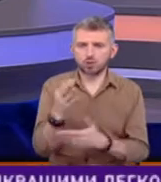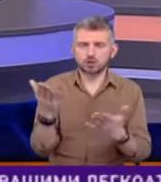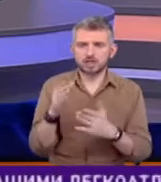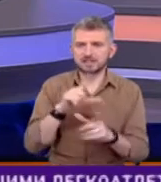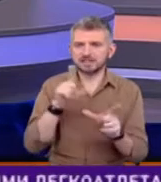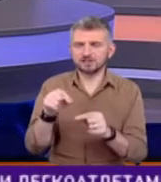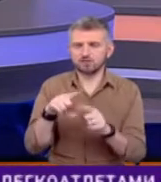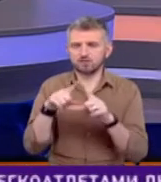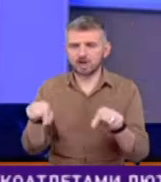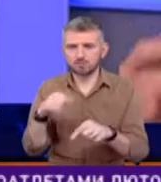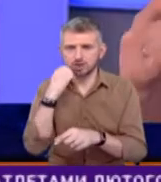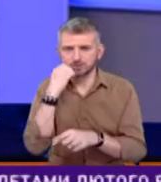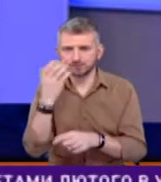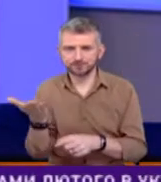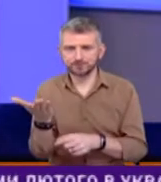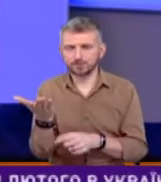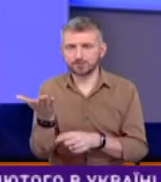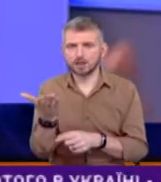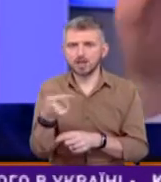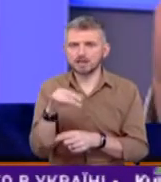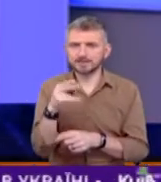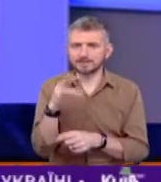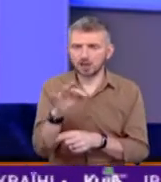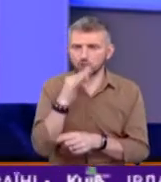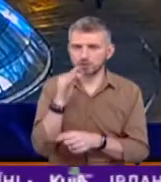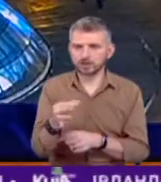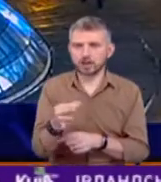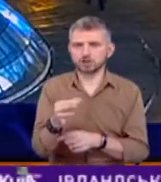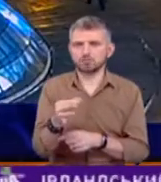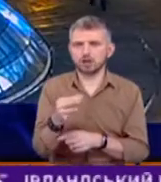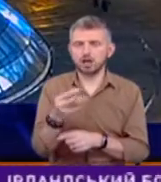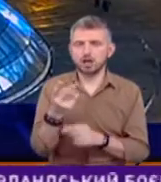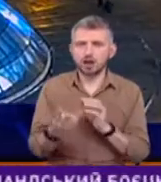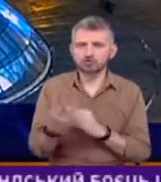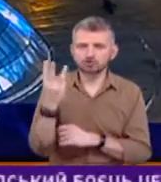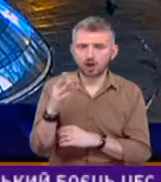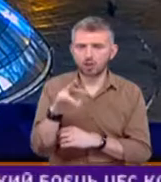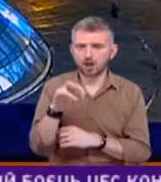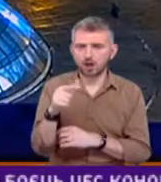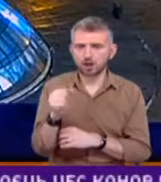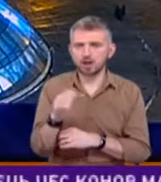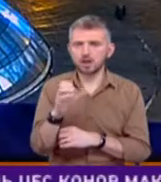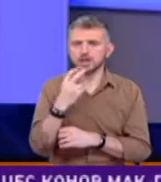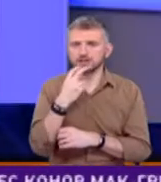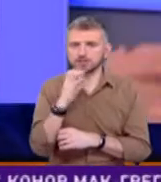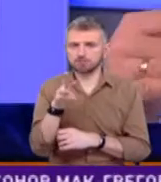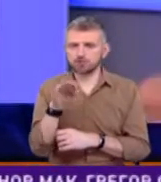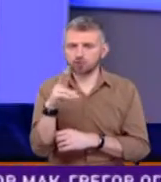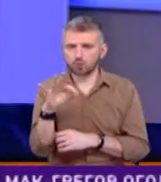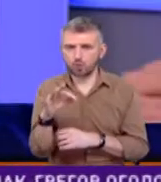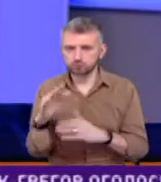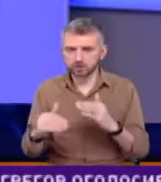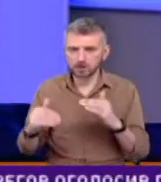з'їздив в Кремль, в Гриценка, скажімо, в Ляшка Олега, там, навіть Смішко зараз підтягнувся,